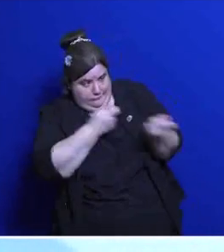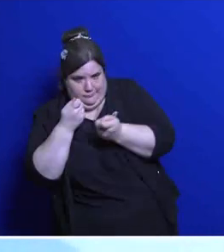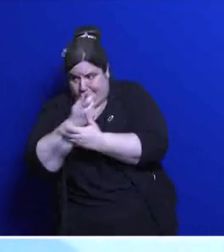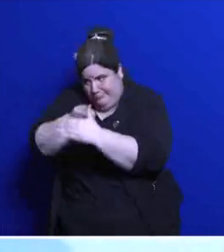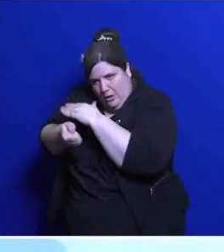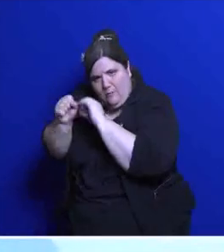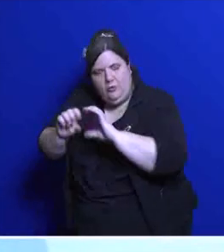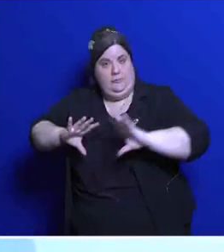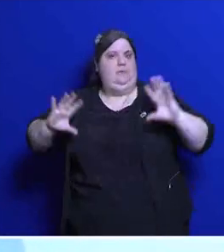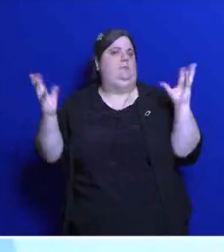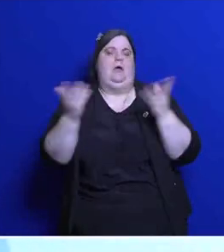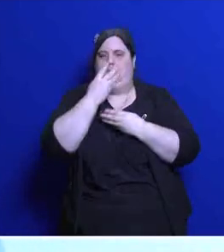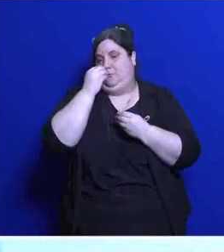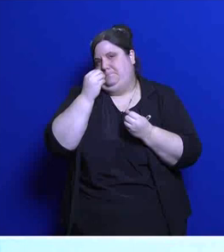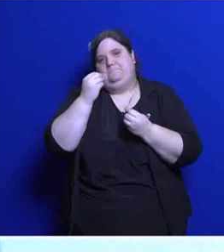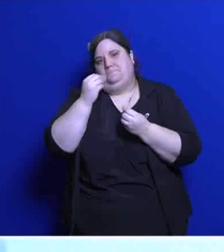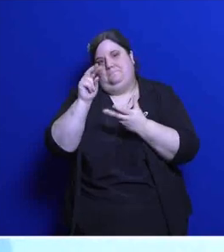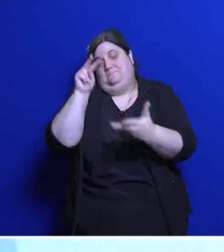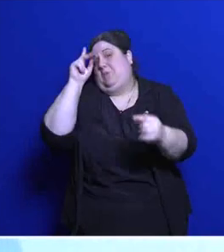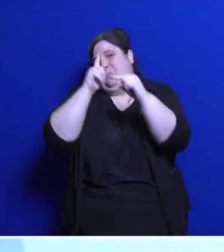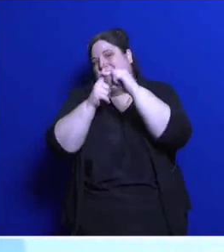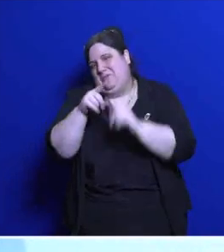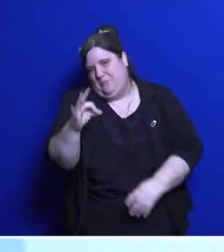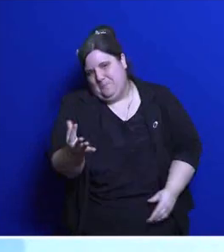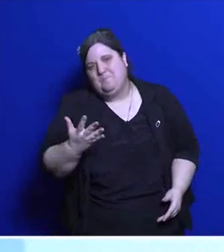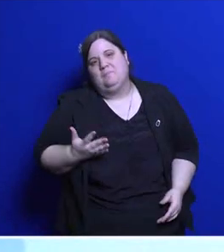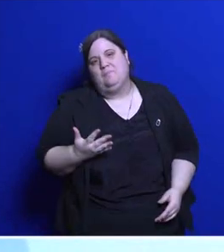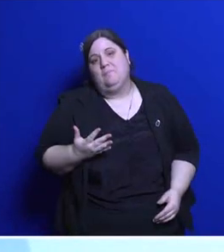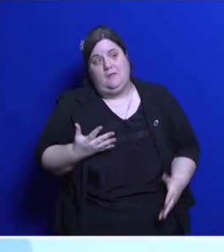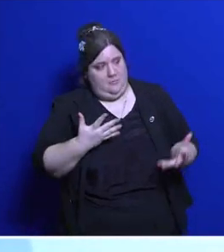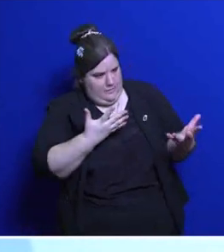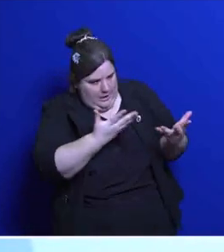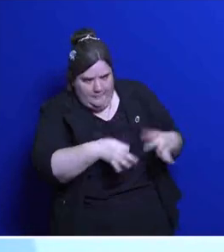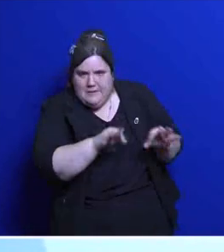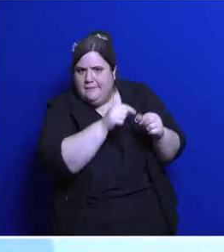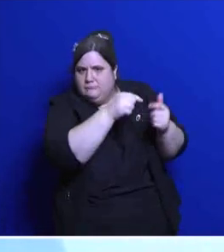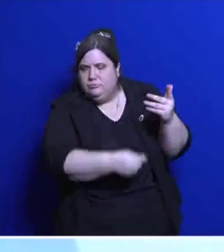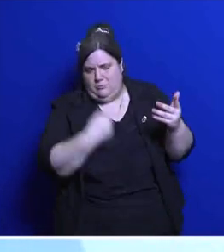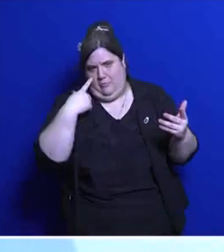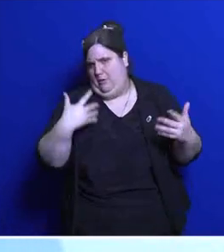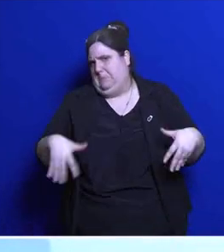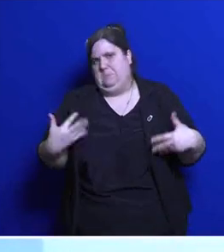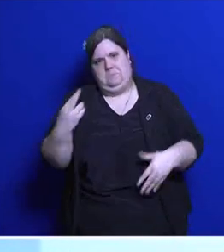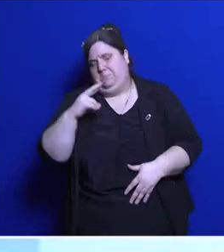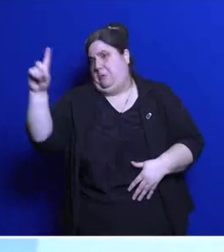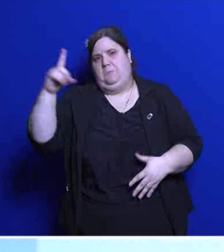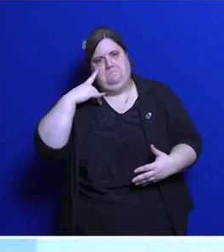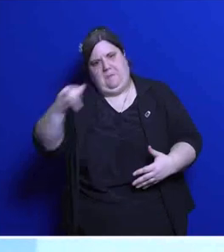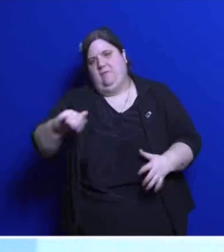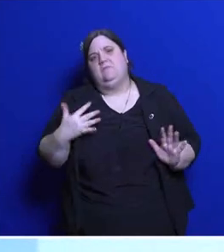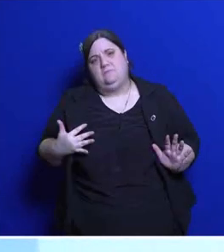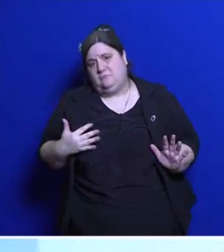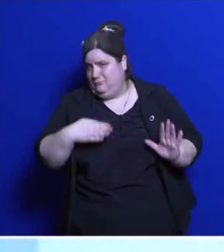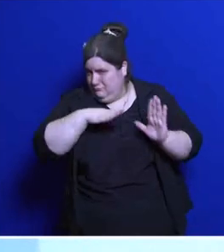effet une promesse d'optimisme. Ils l'ont affiché l'an dernier avec un record en termes de croissance.